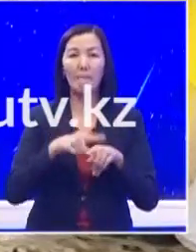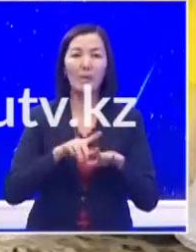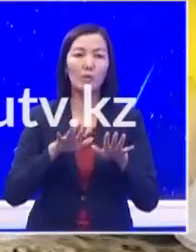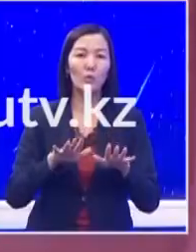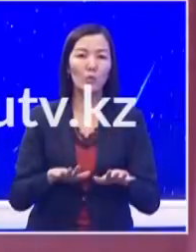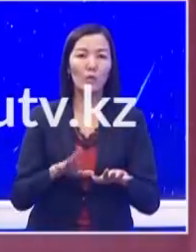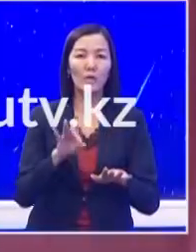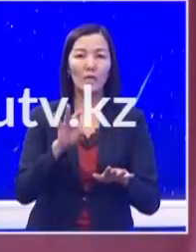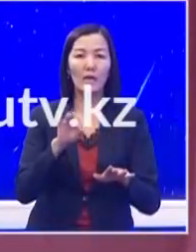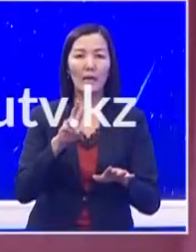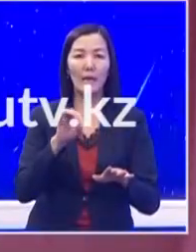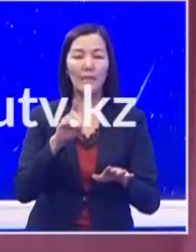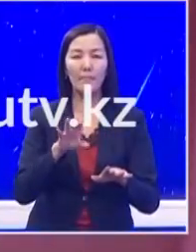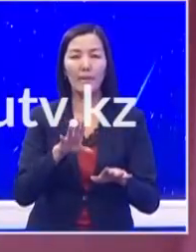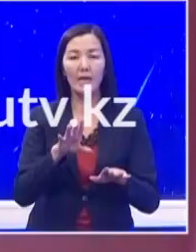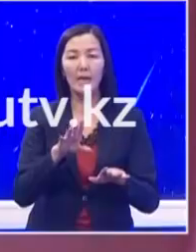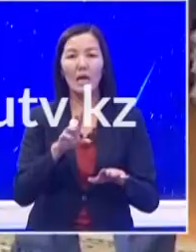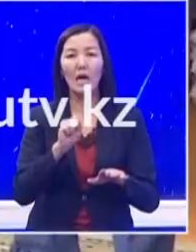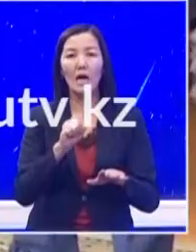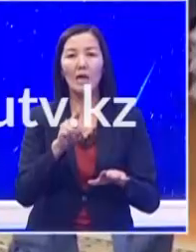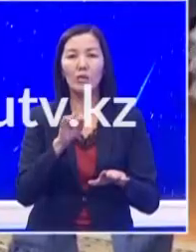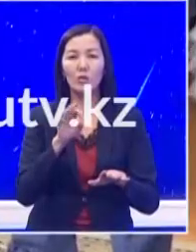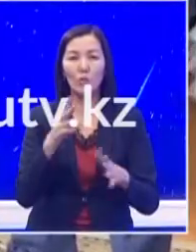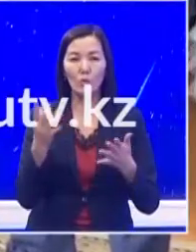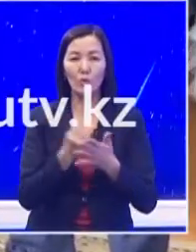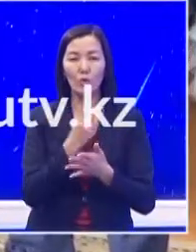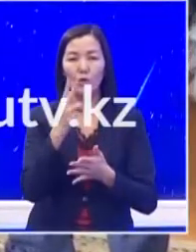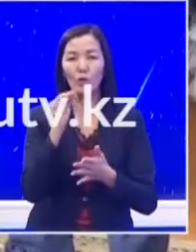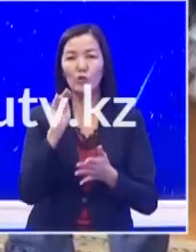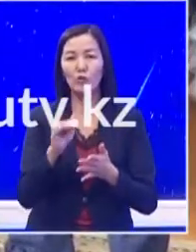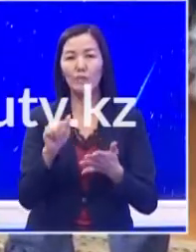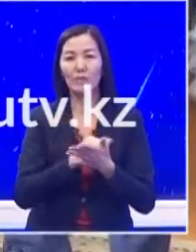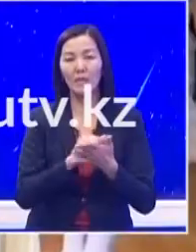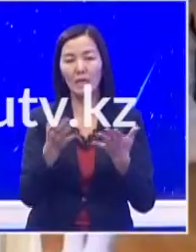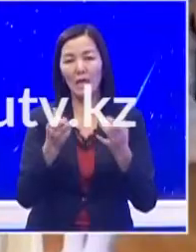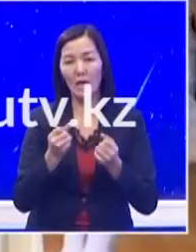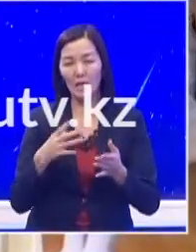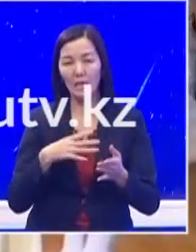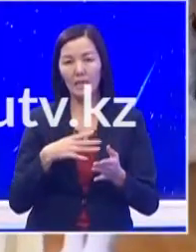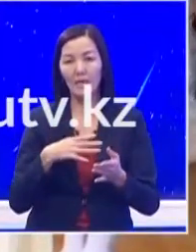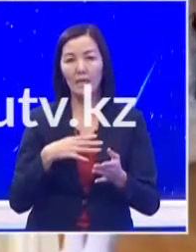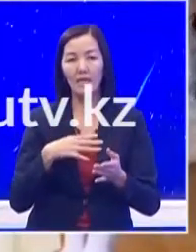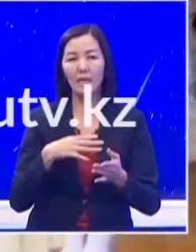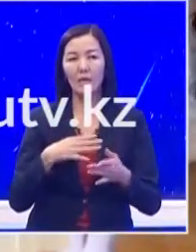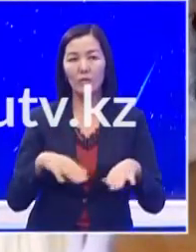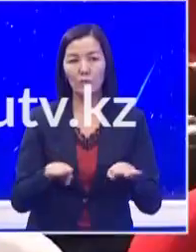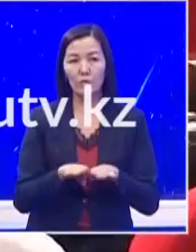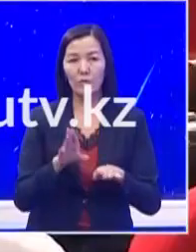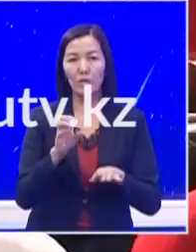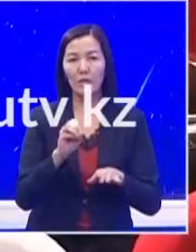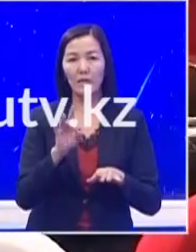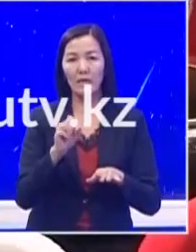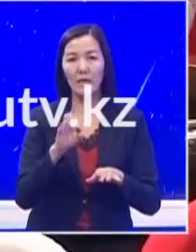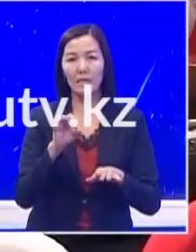орын Райымбектік Ақжол Мүсілімге бұйырды. Ол 200 мың теңге ұтып алды. Бұл ауданның Ерасыл Мүсілім атты оқушысы